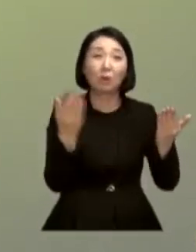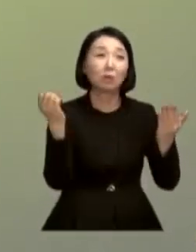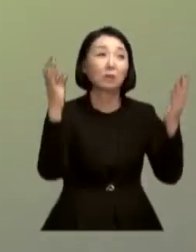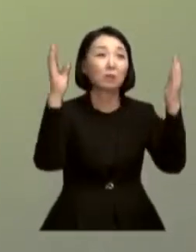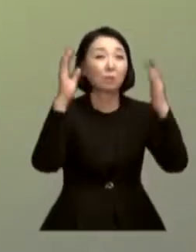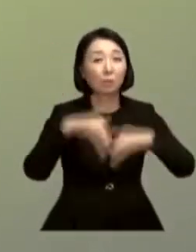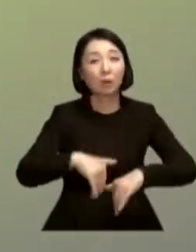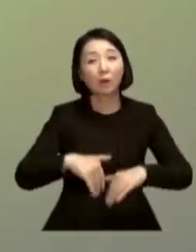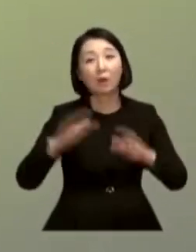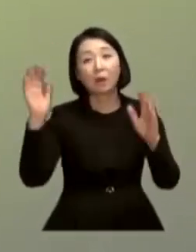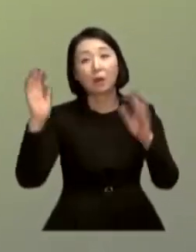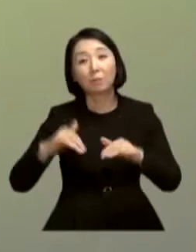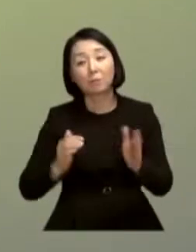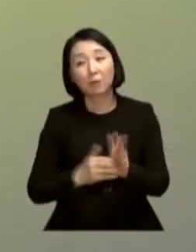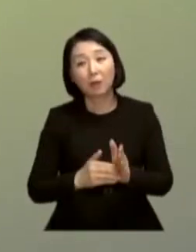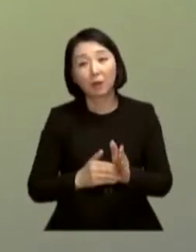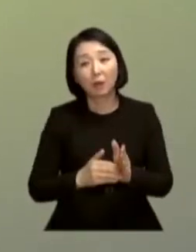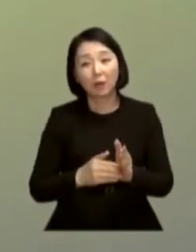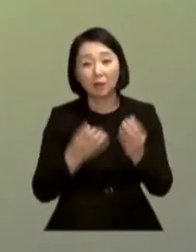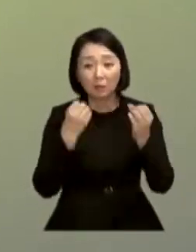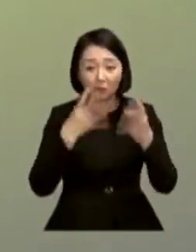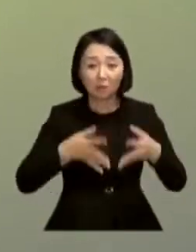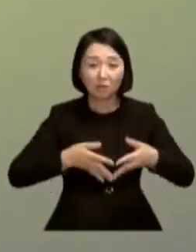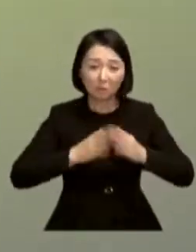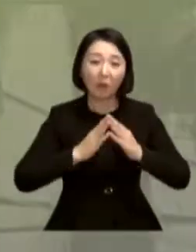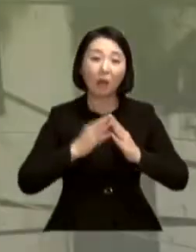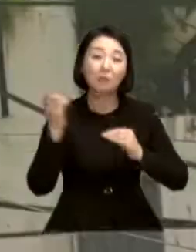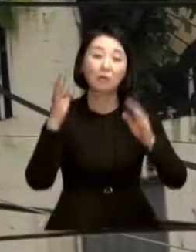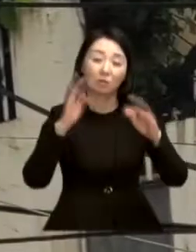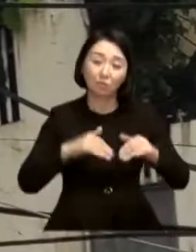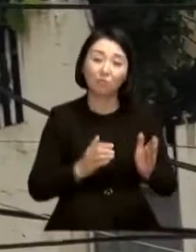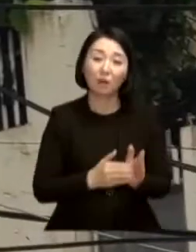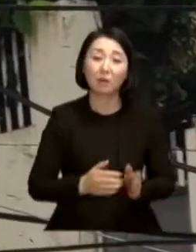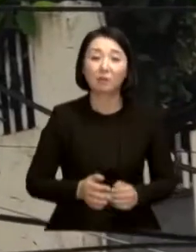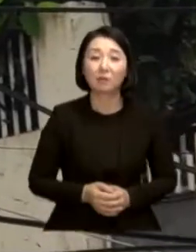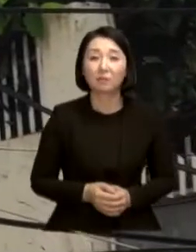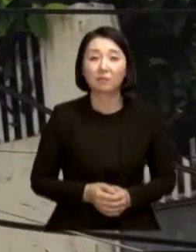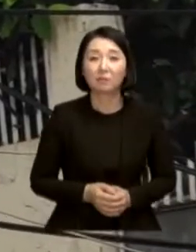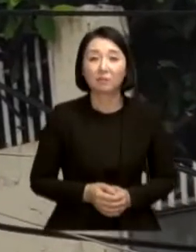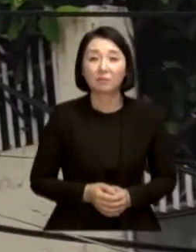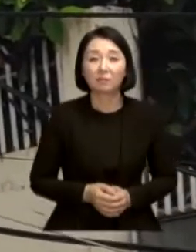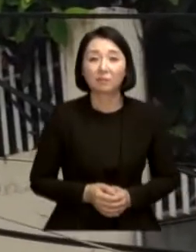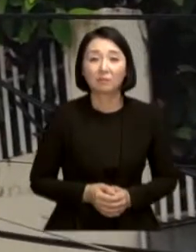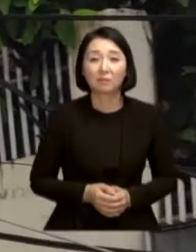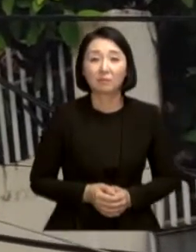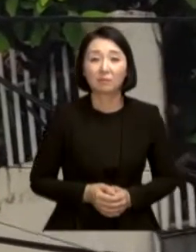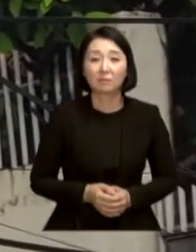다 다시 무너진 거예요. 그 새로 지은 집도요? 네, 새로 지은 집들도 무너지고 해서